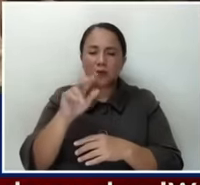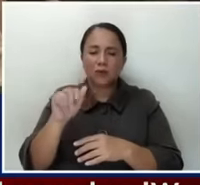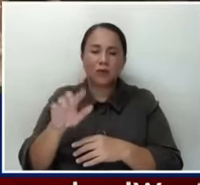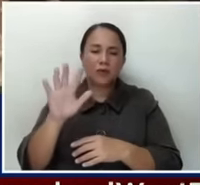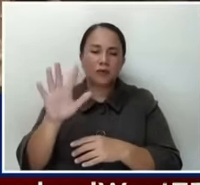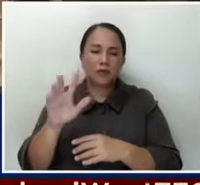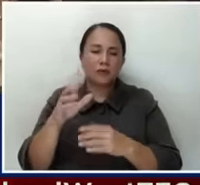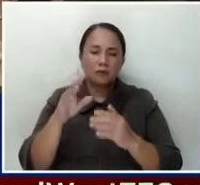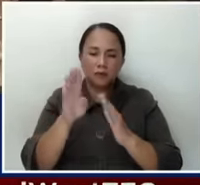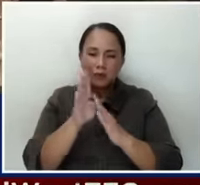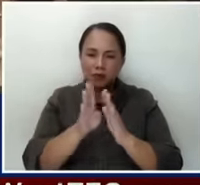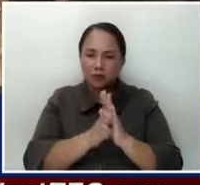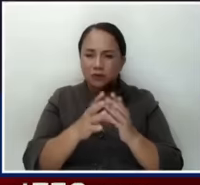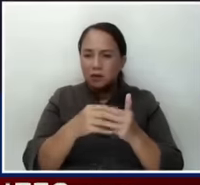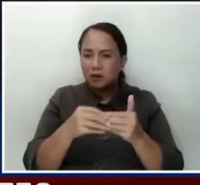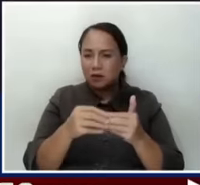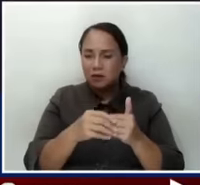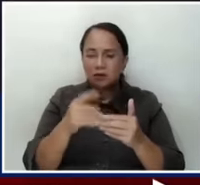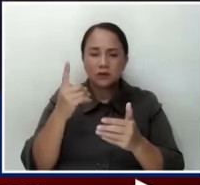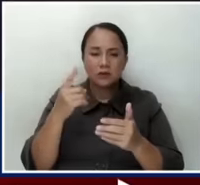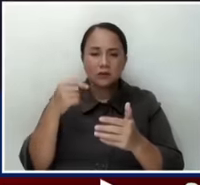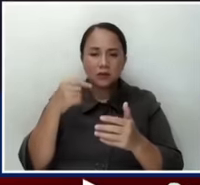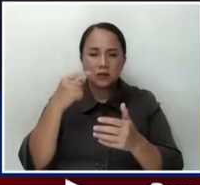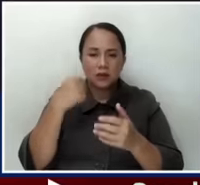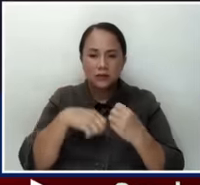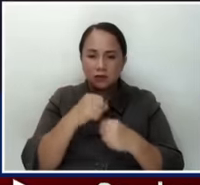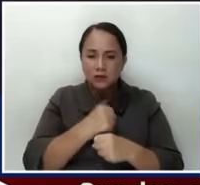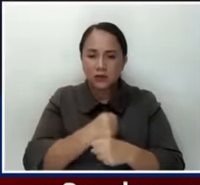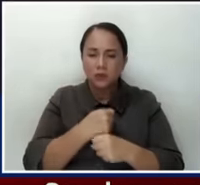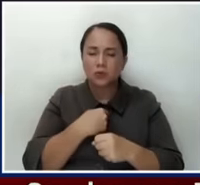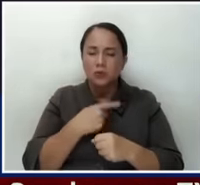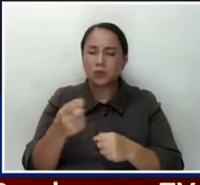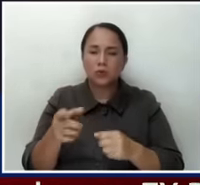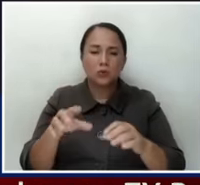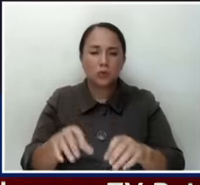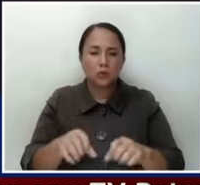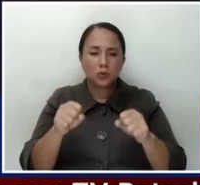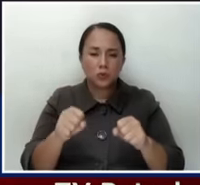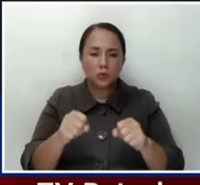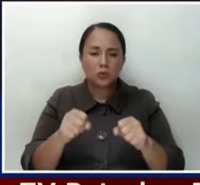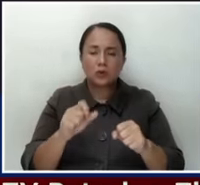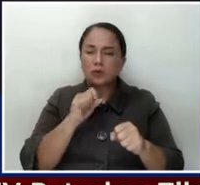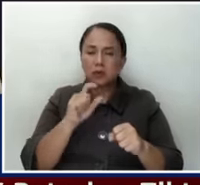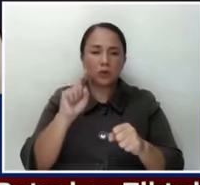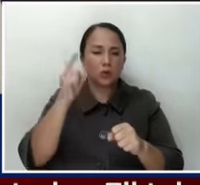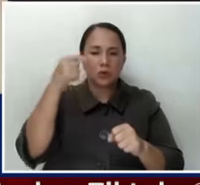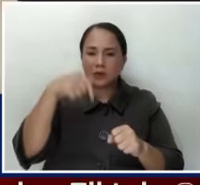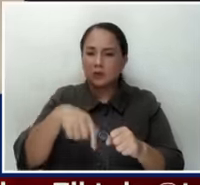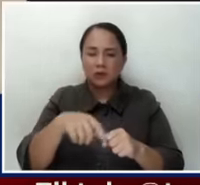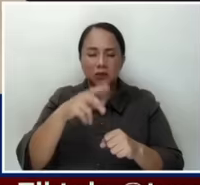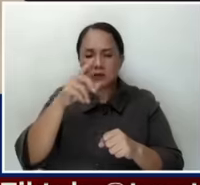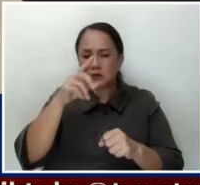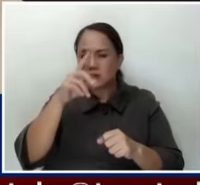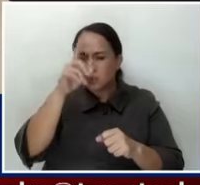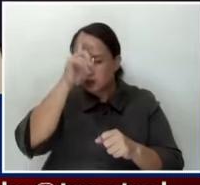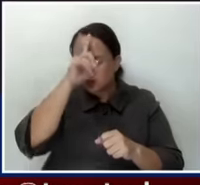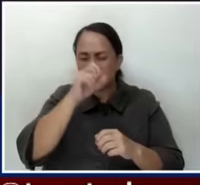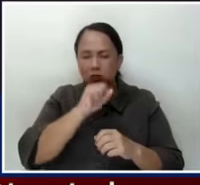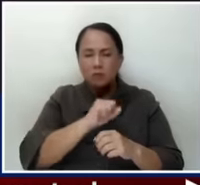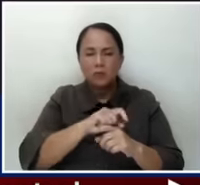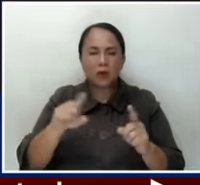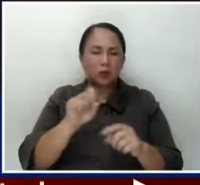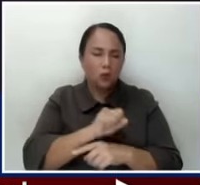$33.5 billion noong nakaraang taon. Your presence in host countries fosters, hindi lamang dito sa Germany, kundi lahat ng ating